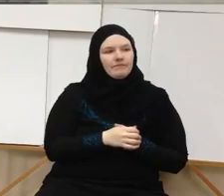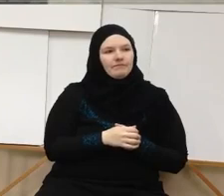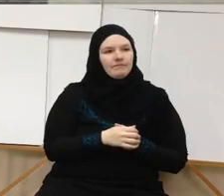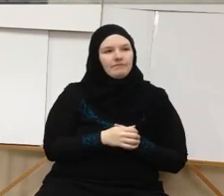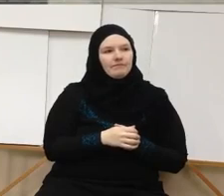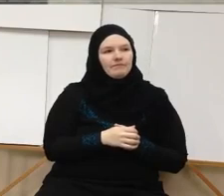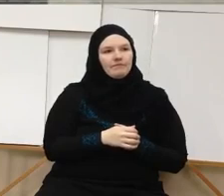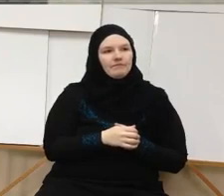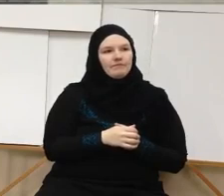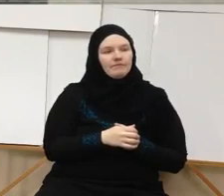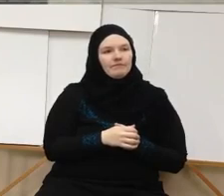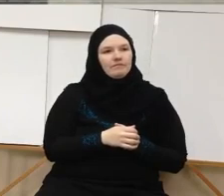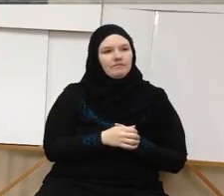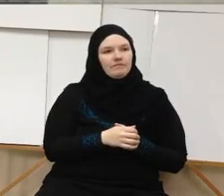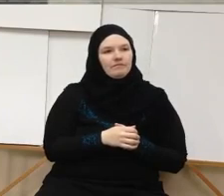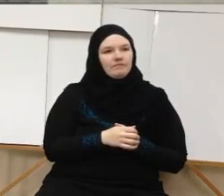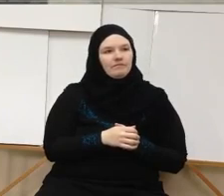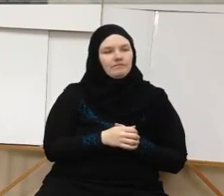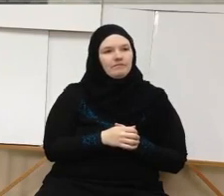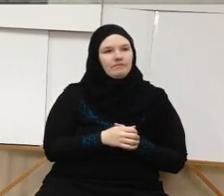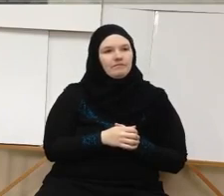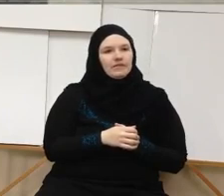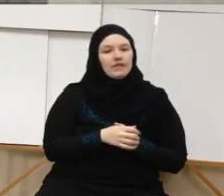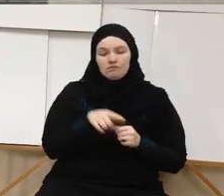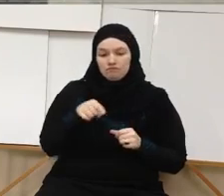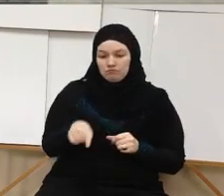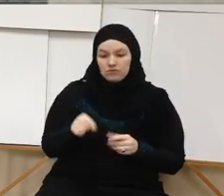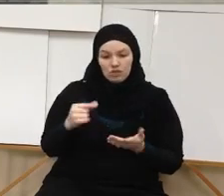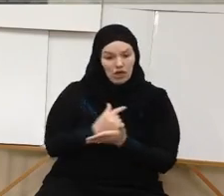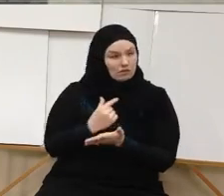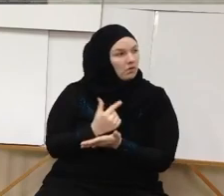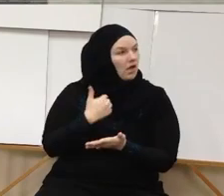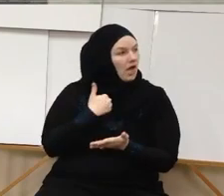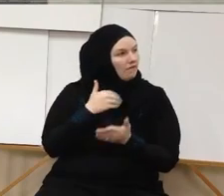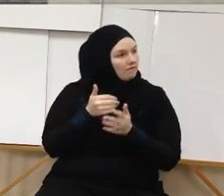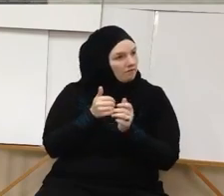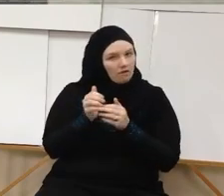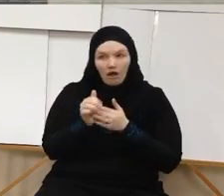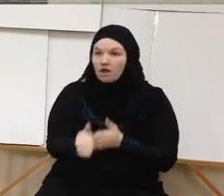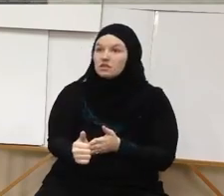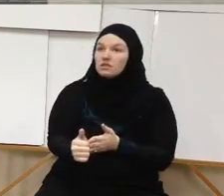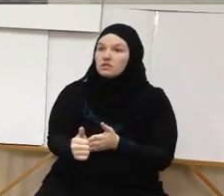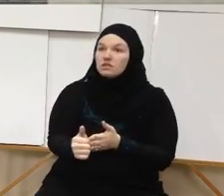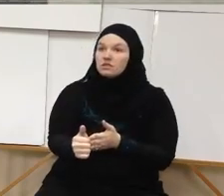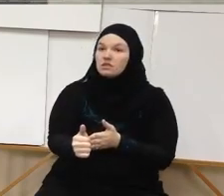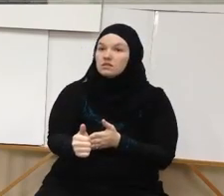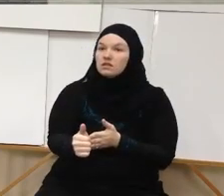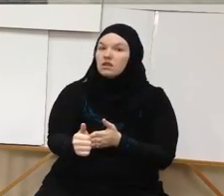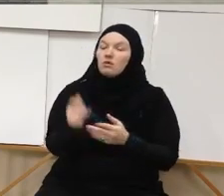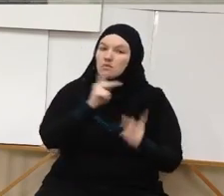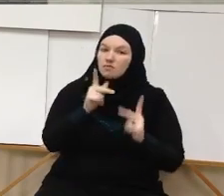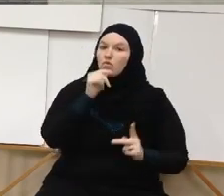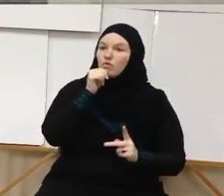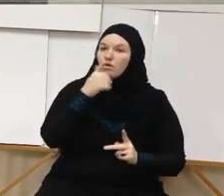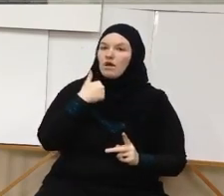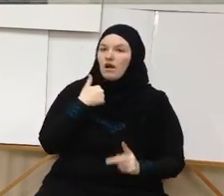وموعظة للمتقين. It has guidance and admonishment for those who have taqwa. We spoke